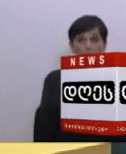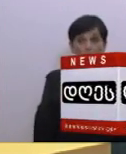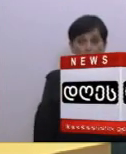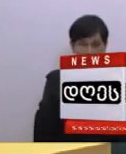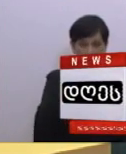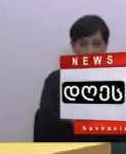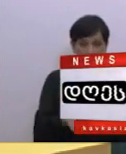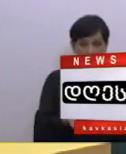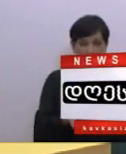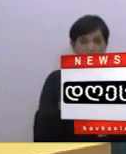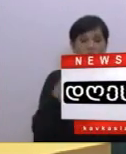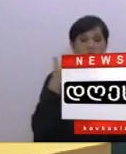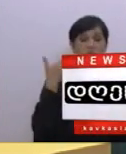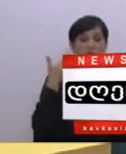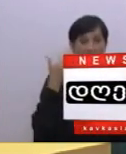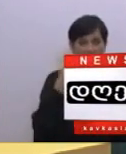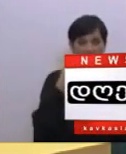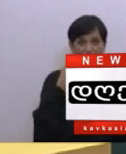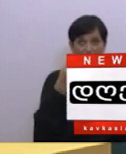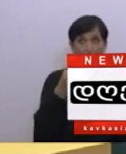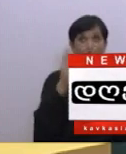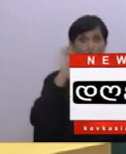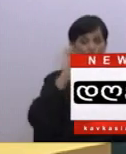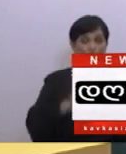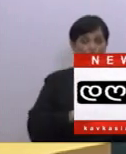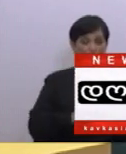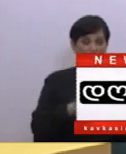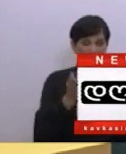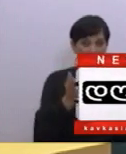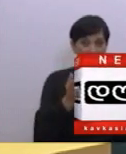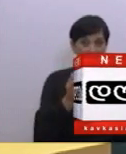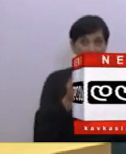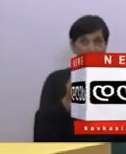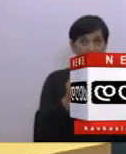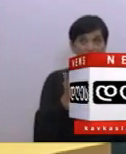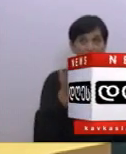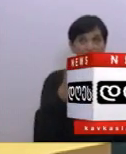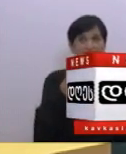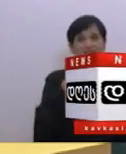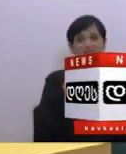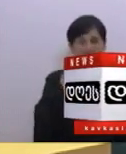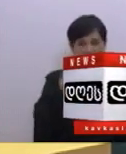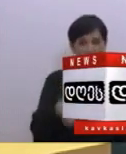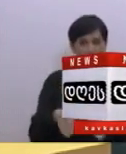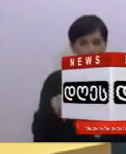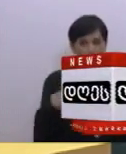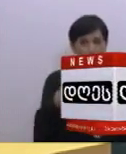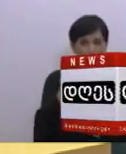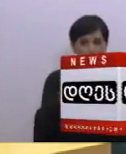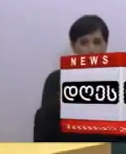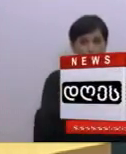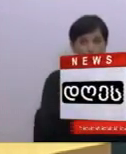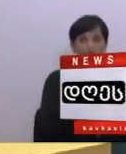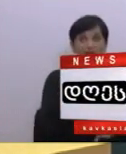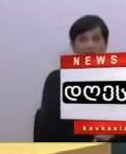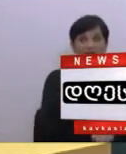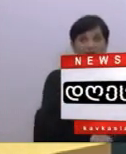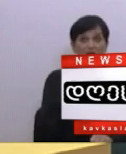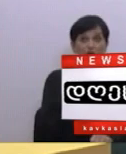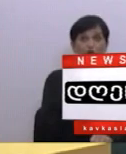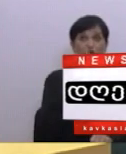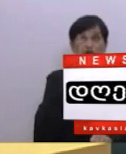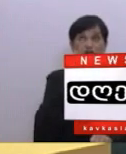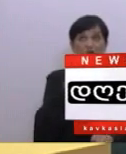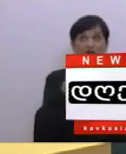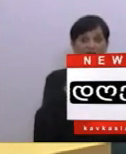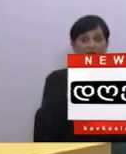დაამშვენ მარტივად გეუბნებით. მომისმინეთ. Იქნებ გააჩუმოთ რა, თუ შეიძლება რა. Კარგი იქნებოდა რომ